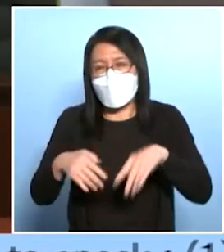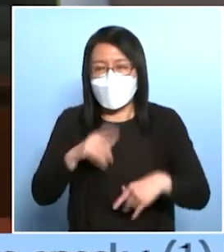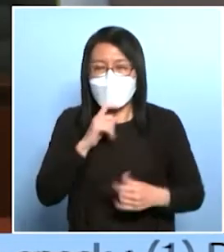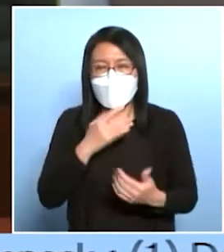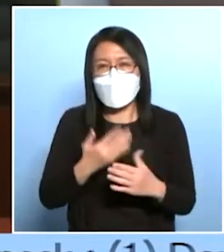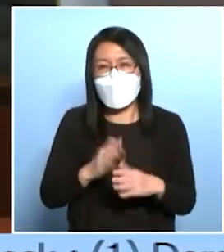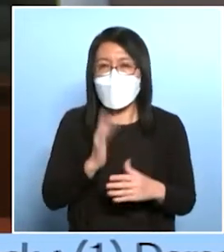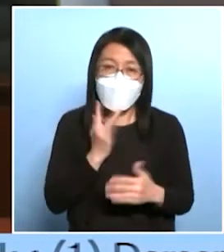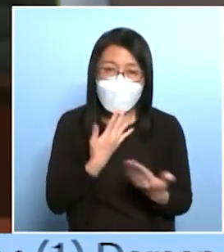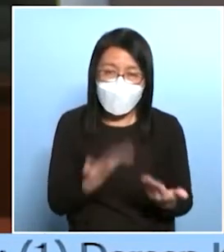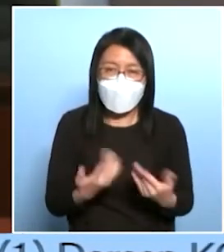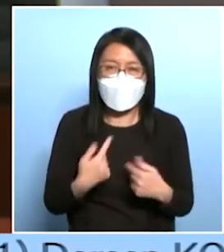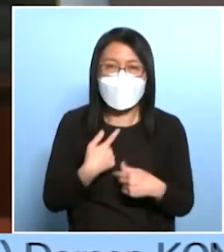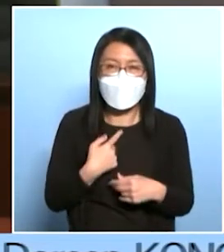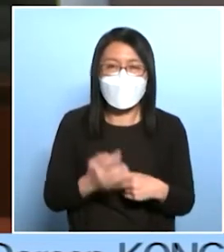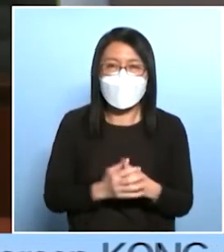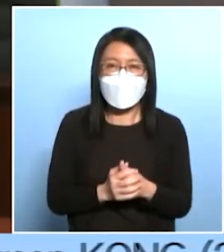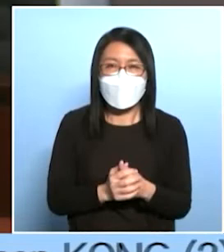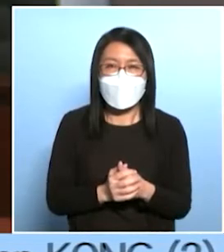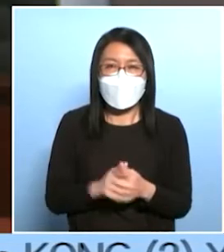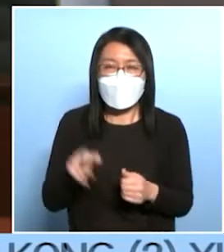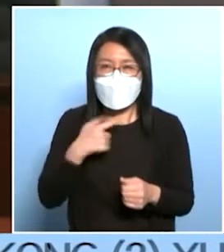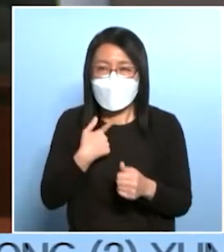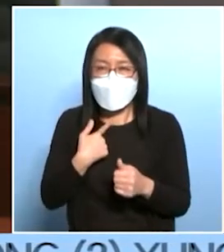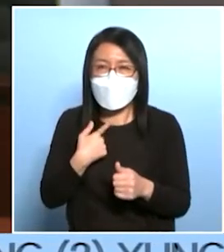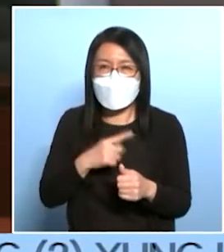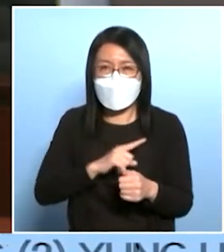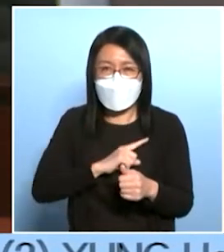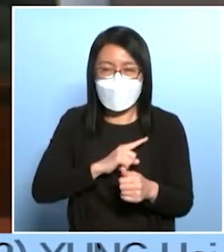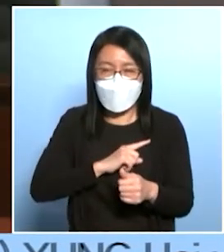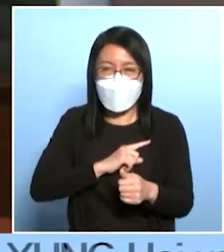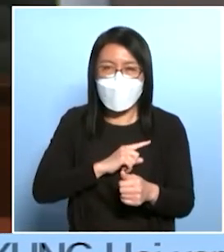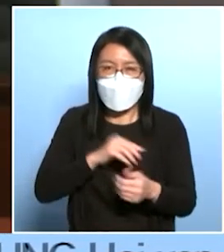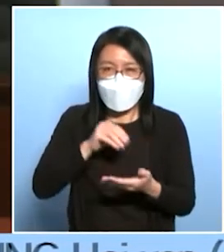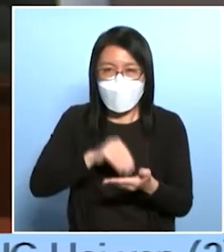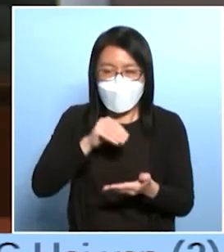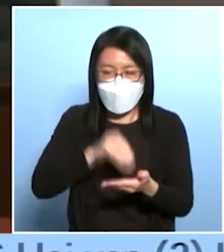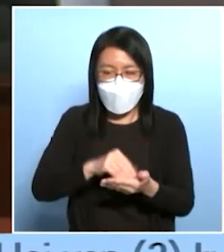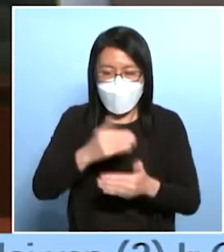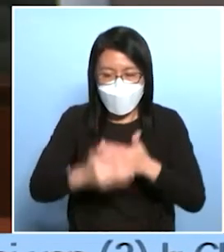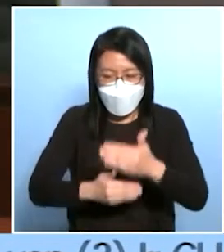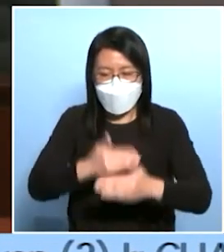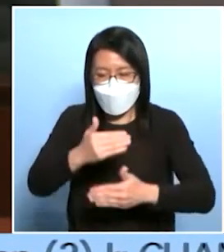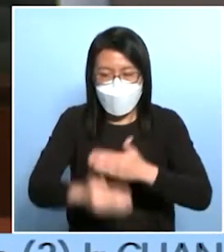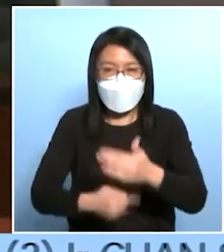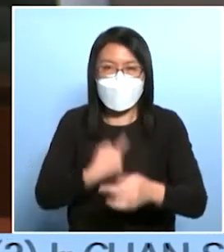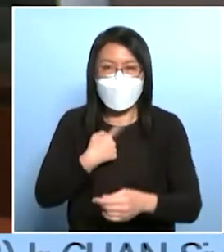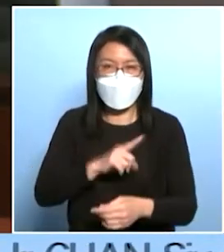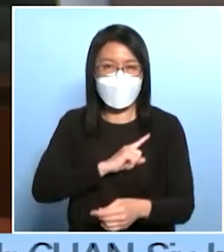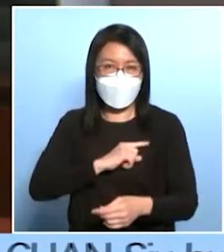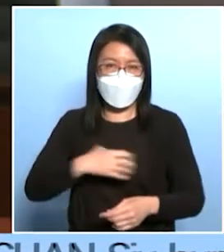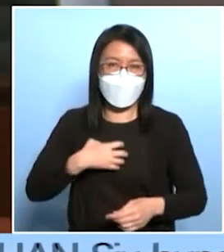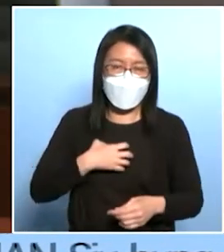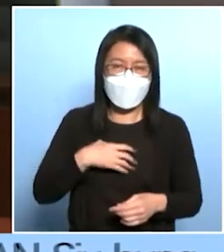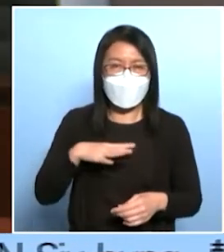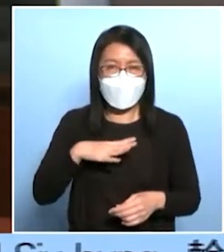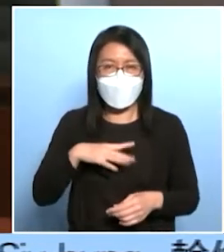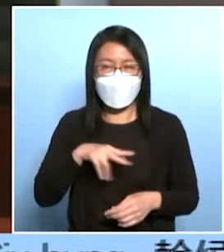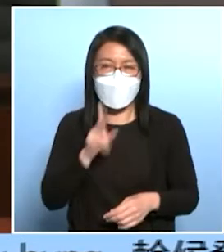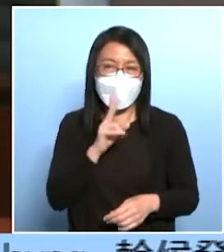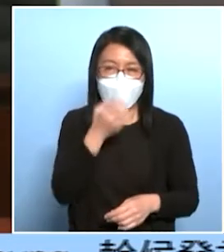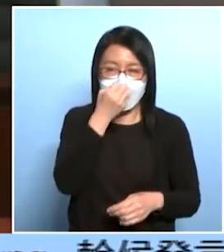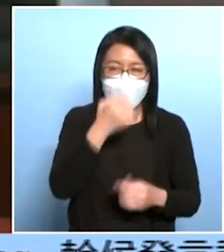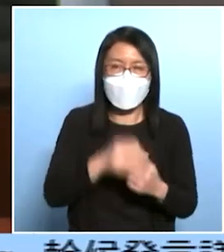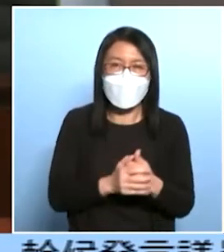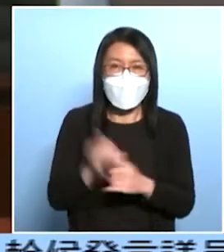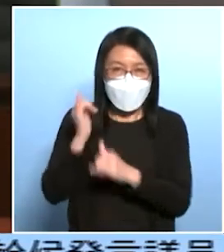無奈地亦都是走在別人為他們自己定下的路上面走。我自己個人覺得這個情況跟香港缺乏